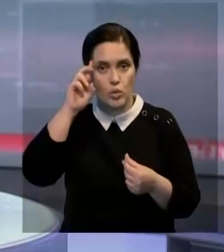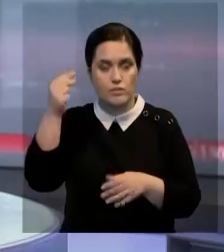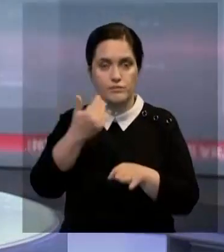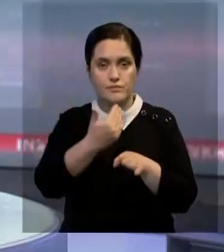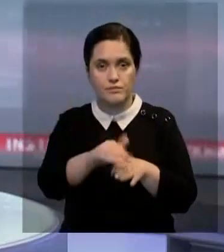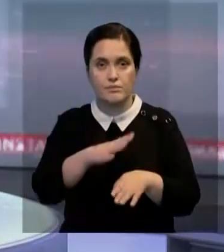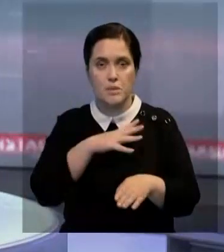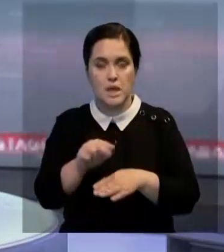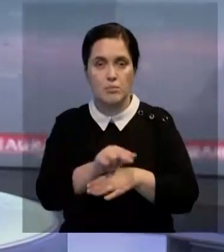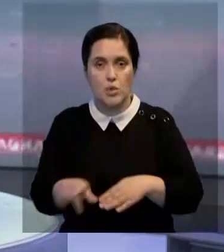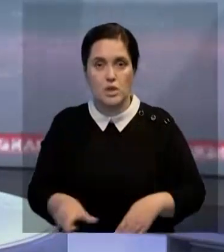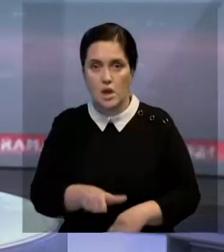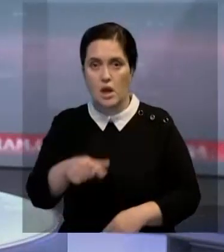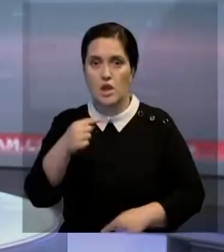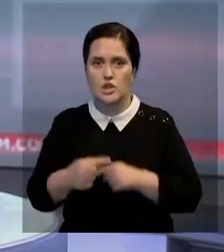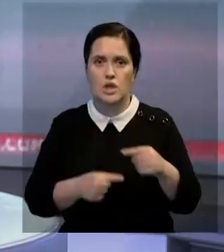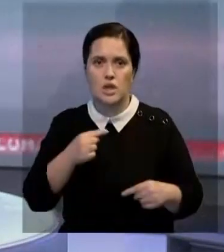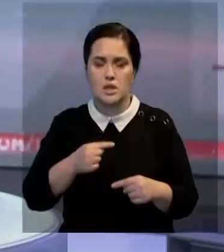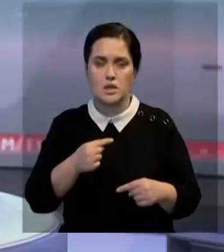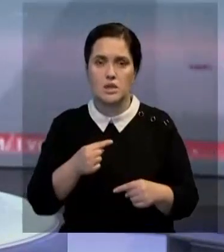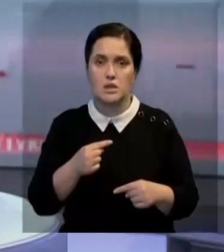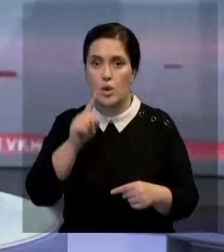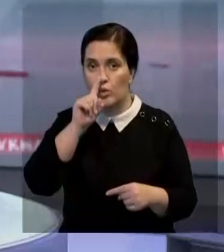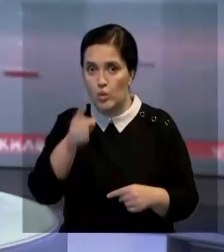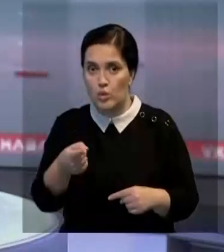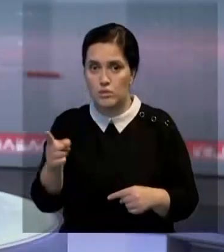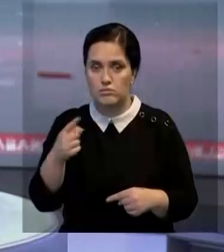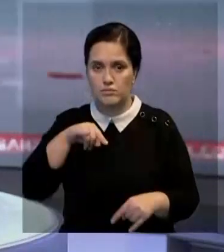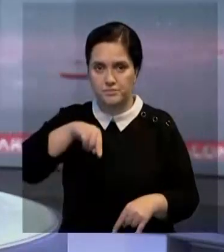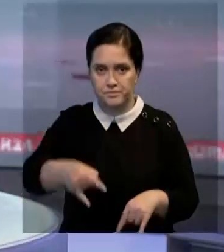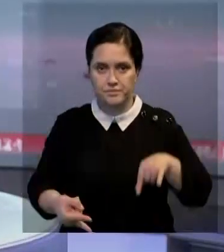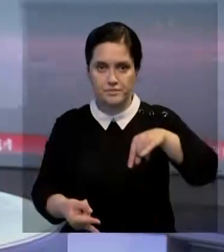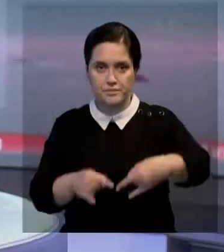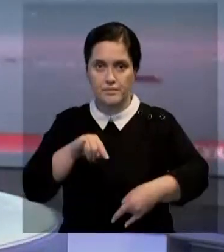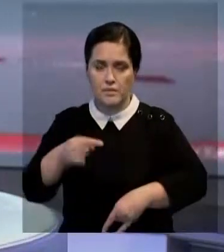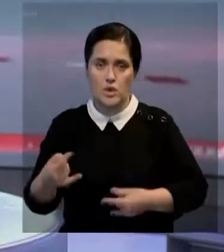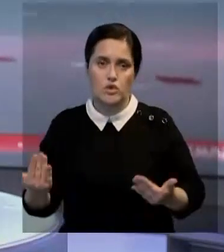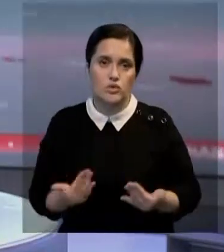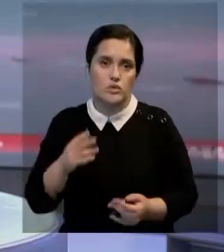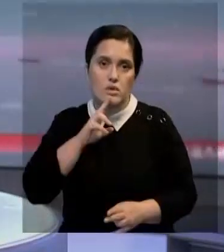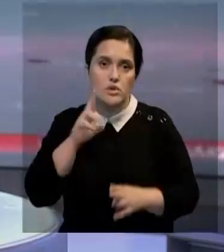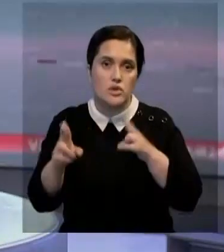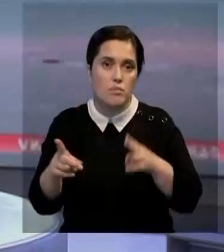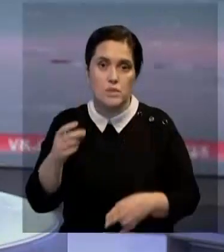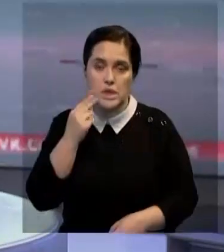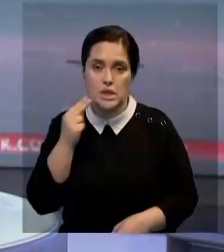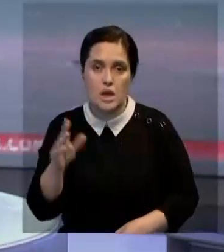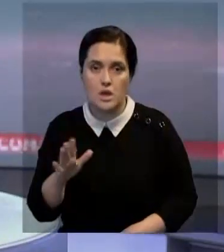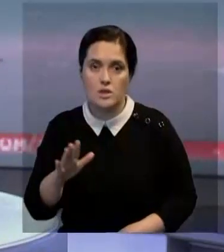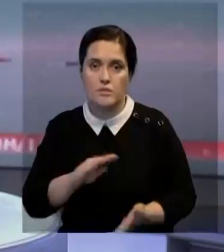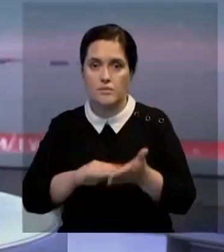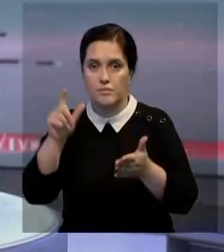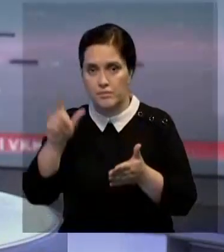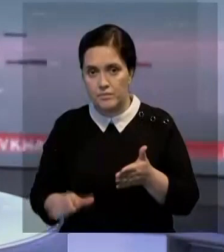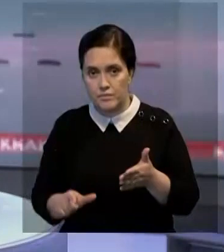на ремонт дорог. Через неполный год на одном из участков появились ямы, и жители поставили вопрос о качестве проведенных работ. Марина